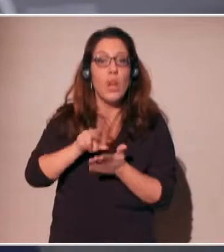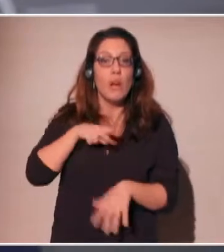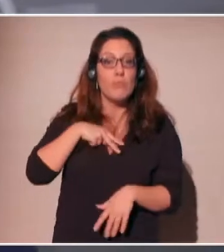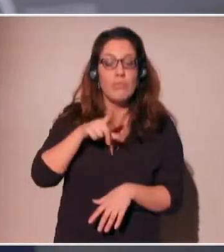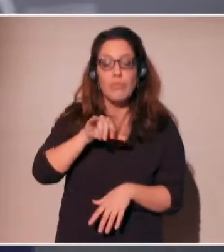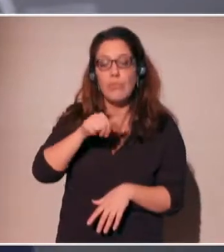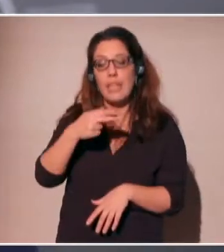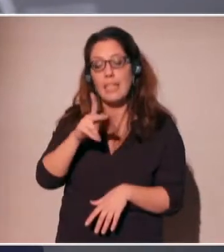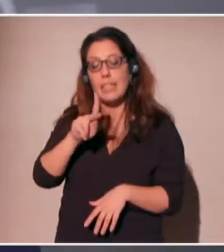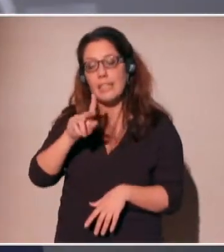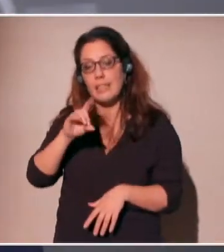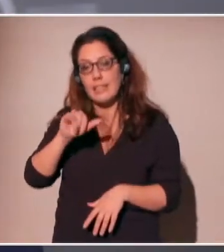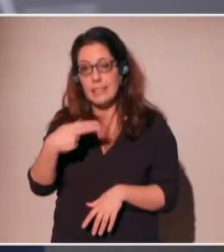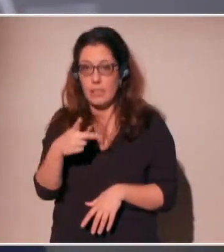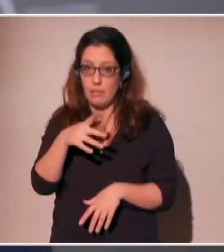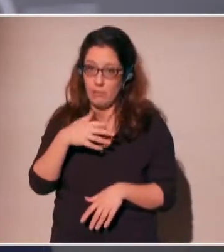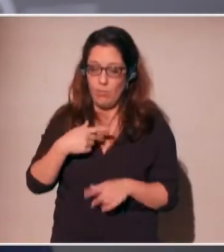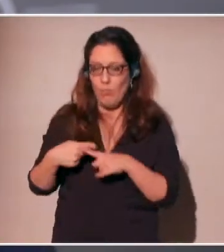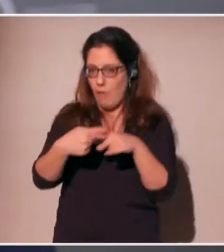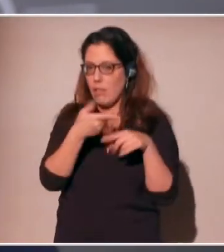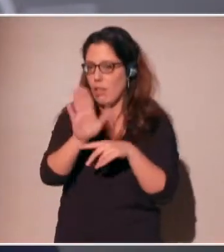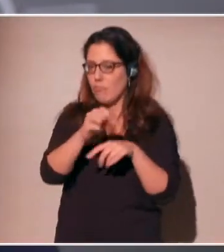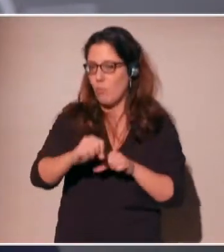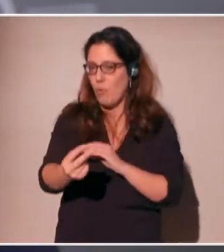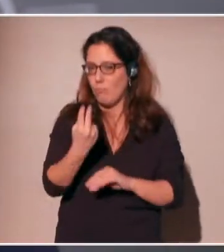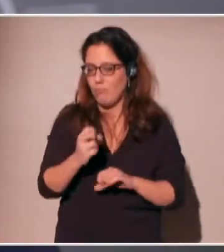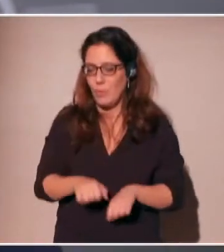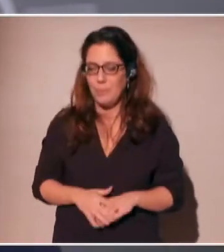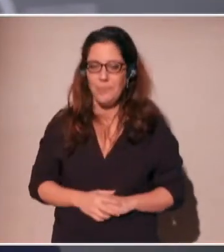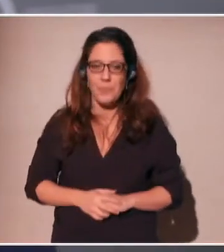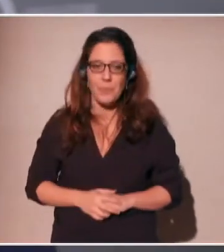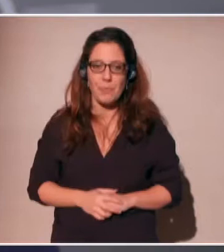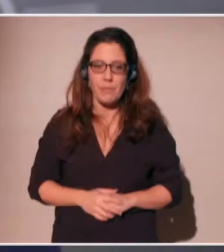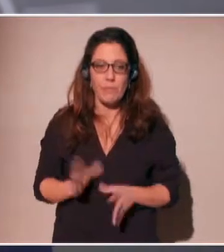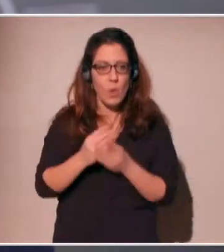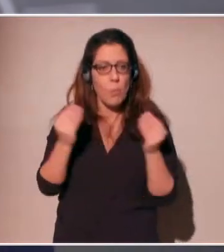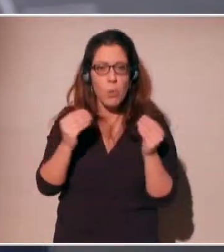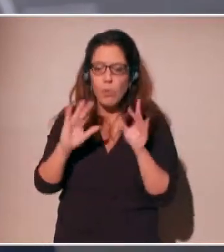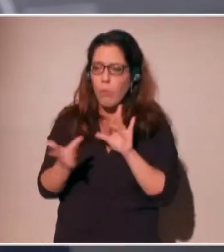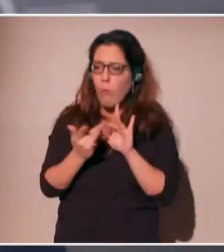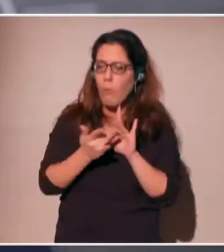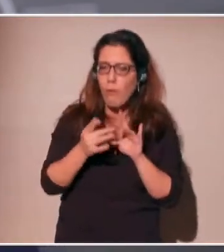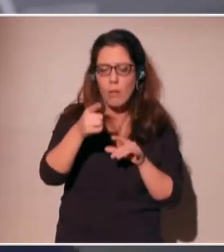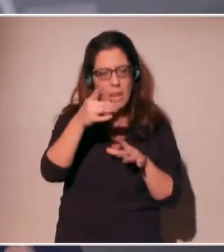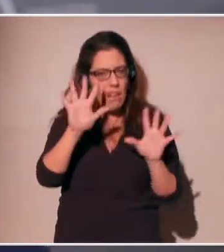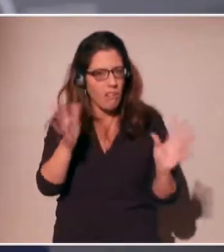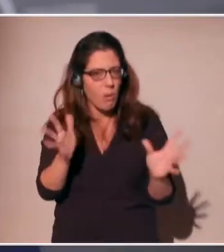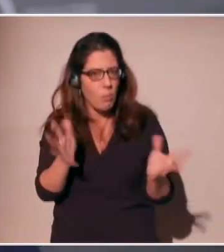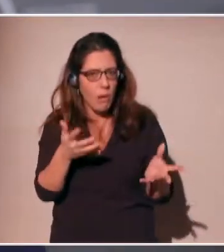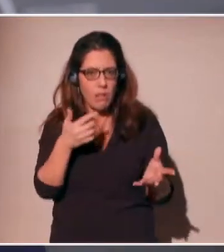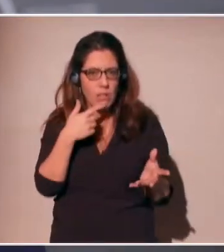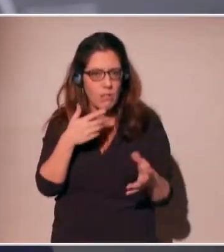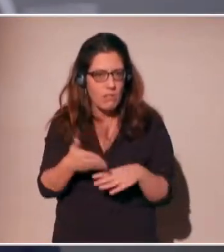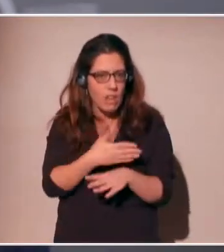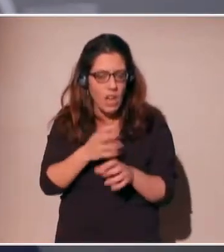partage tout cela. Alors, beaucoup me contactent, me disent, mais comment est-ce que tu fais? Combien de